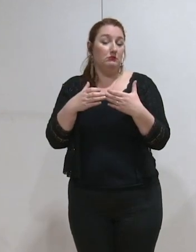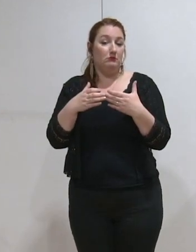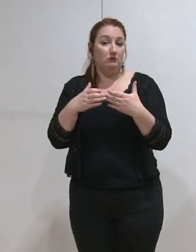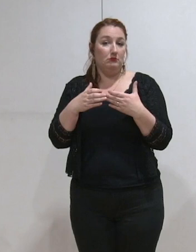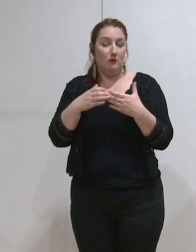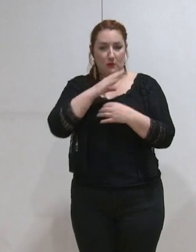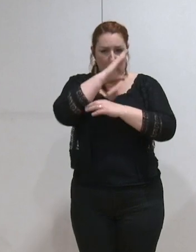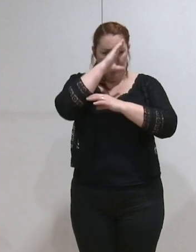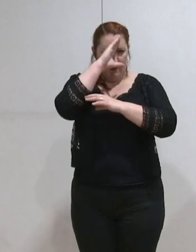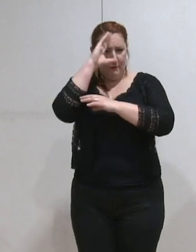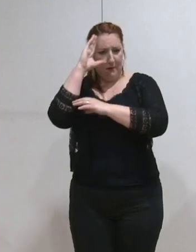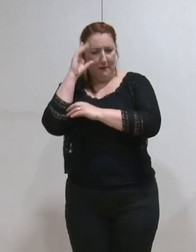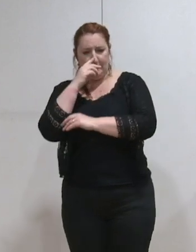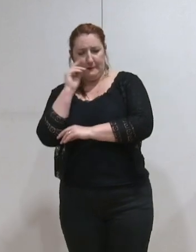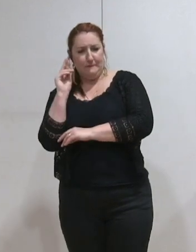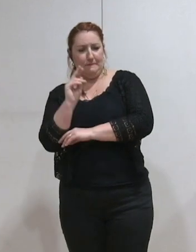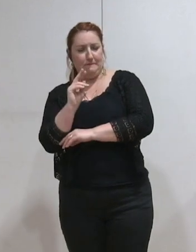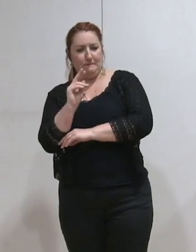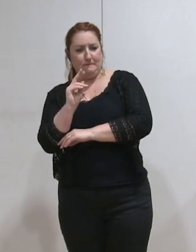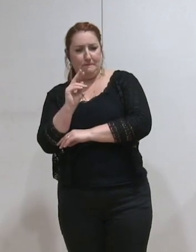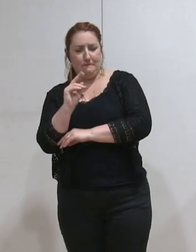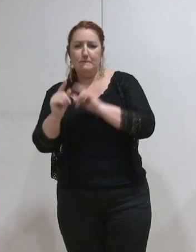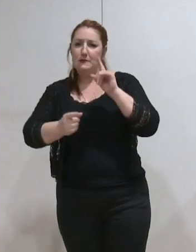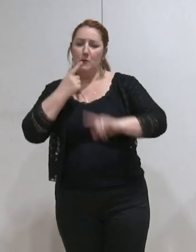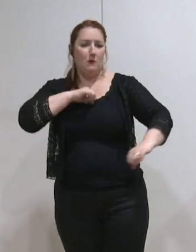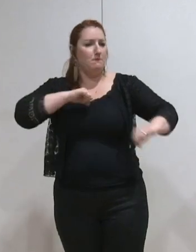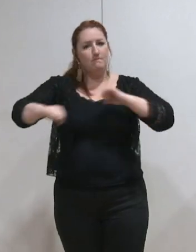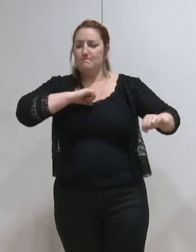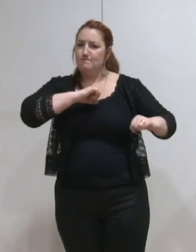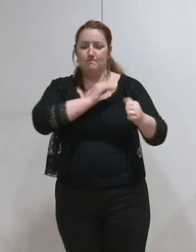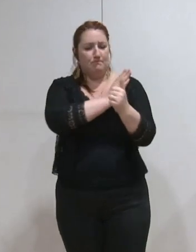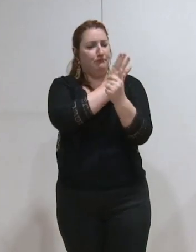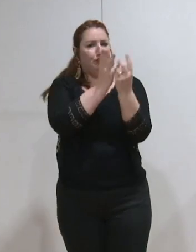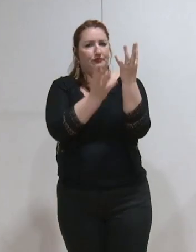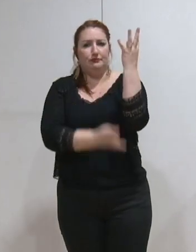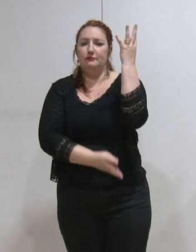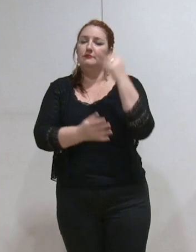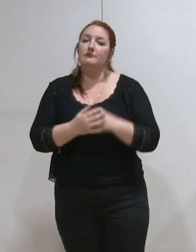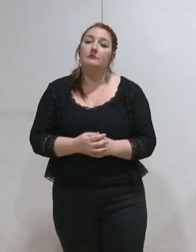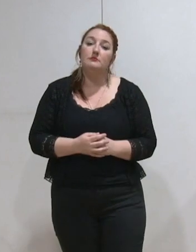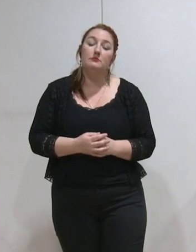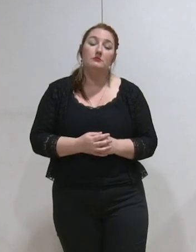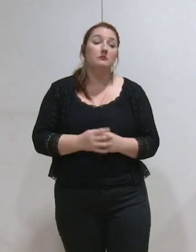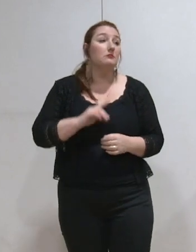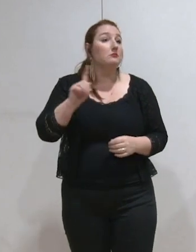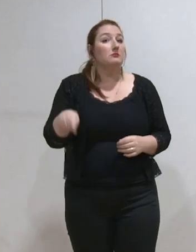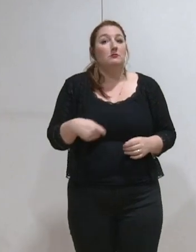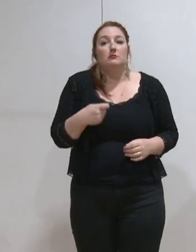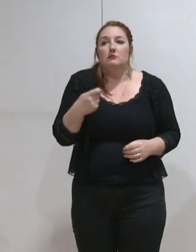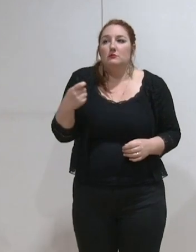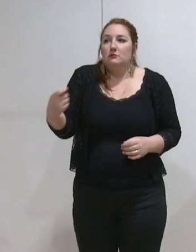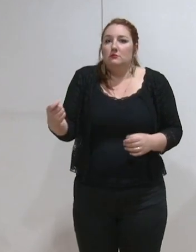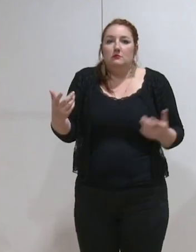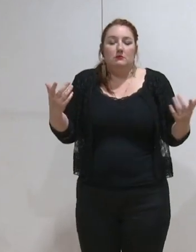champs que nous devons agir comment imaginer en effet que sur tel ou tel sujet